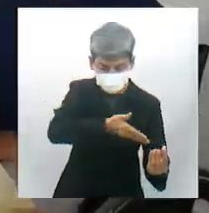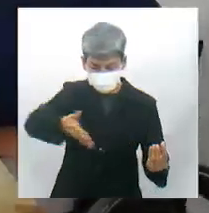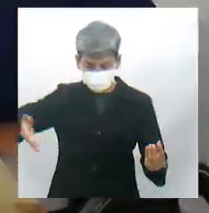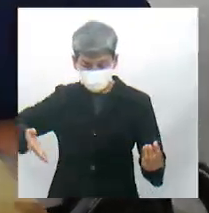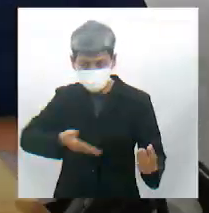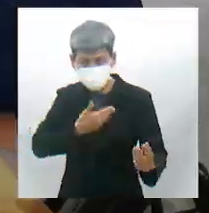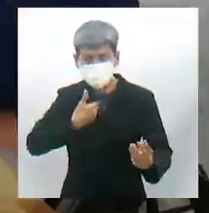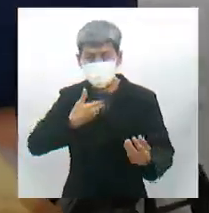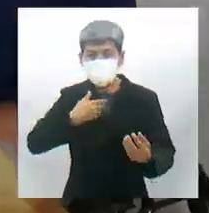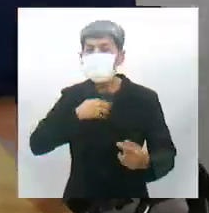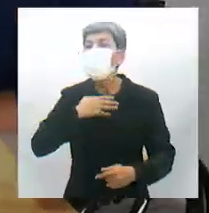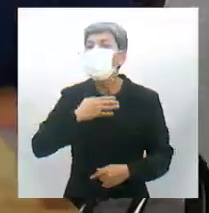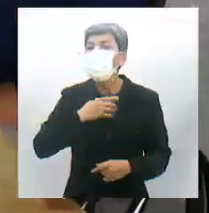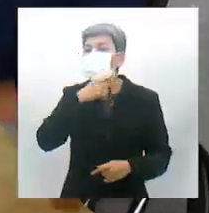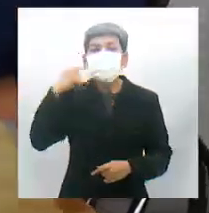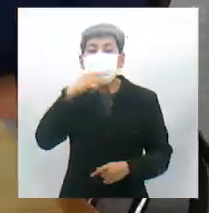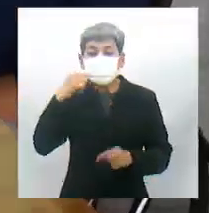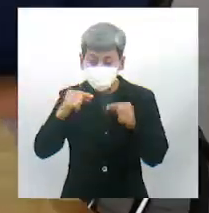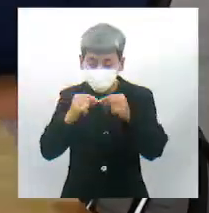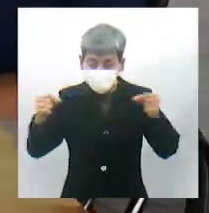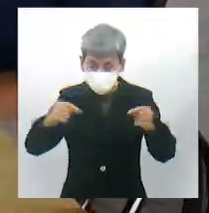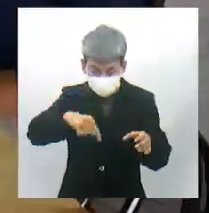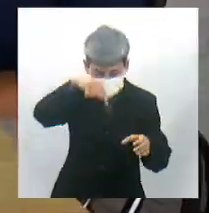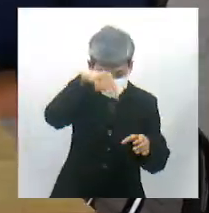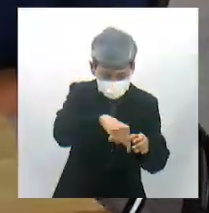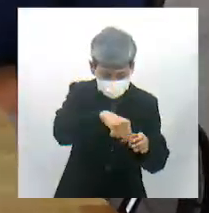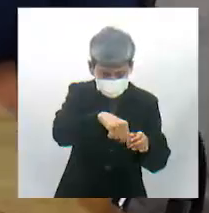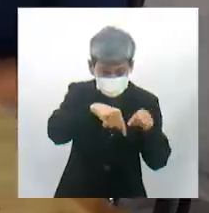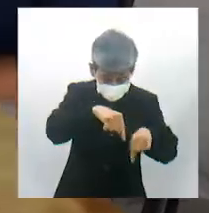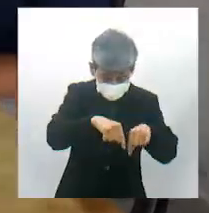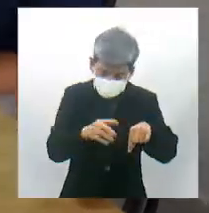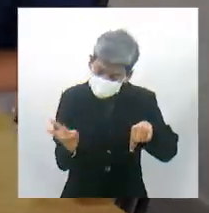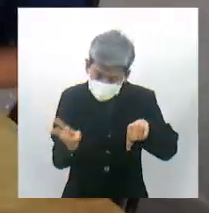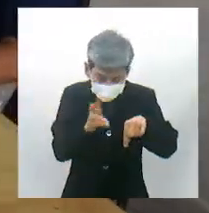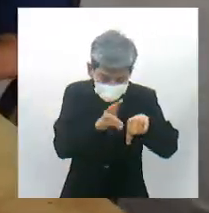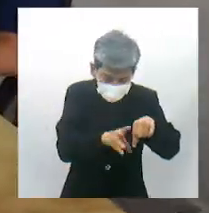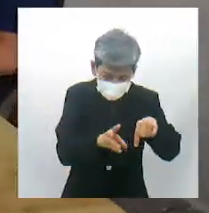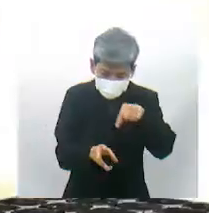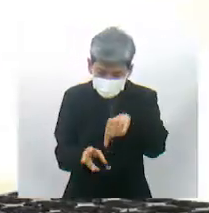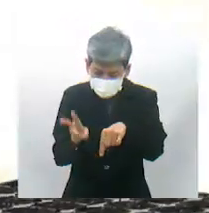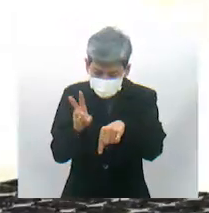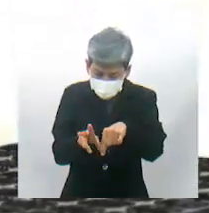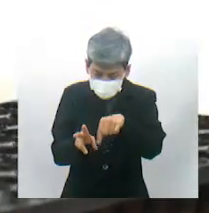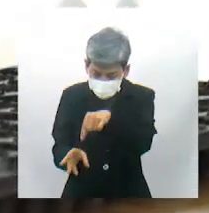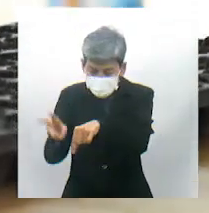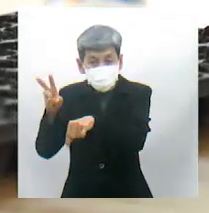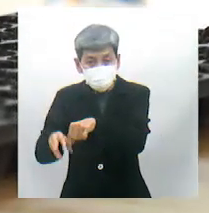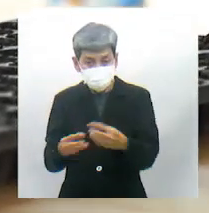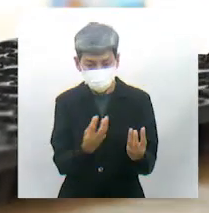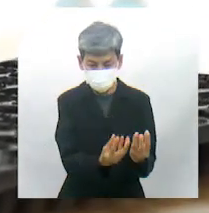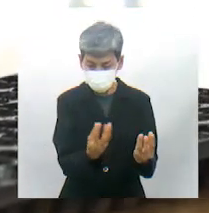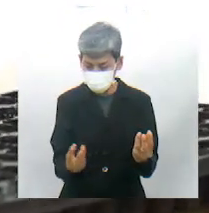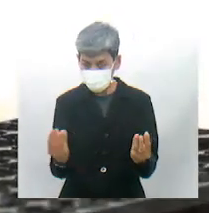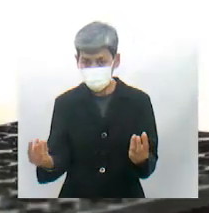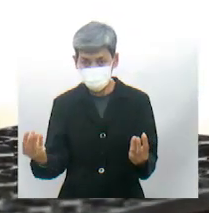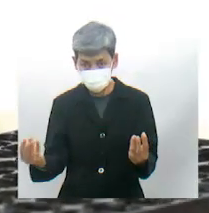มีไม้ลูกชิ้นนี่แหละเอาจิ้มลงไปแล้วก็หยิบเม็ดใส่อย่างเงี้ยจิ้มแล้วมันจะเป็นหลุมเราก็เ